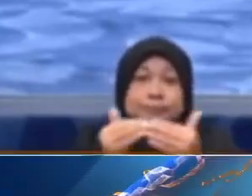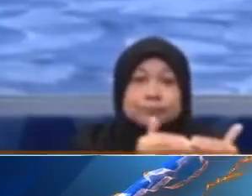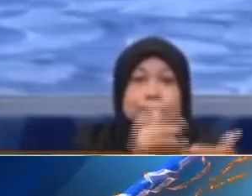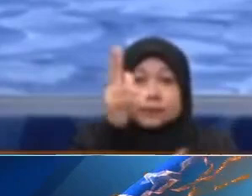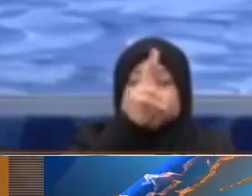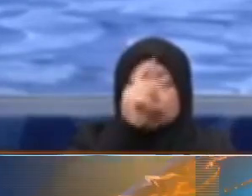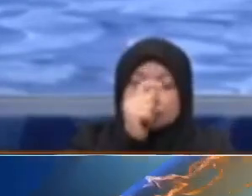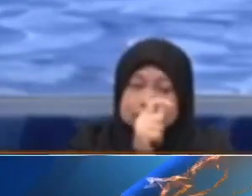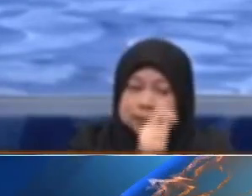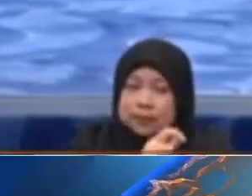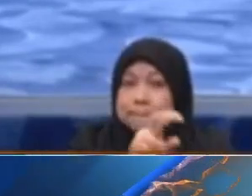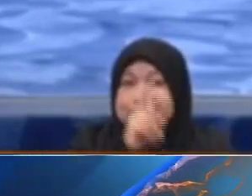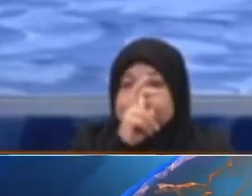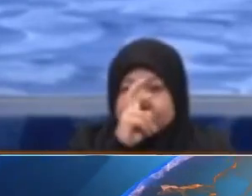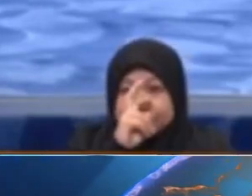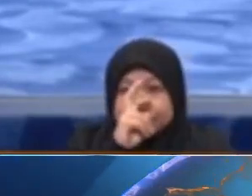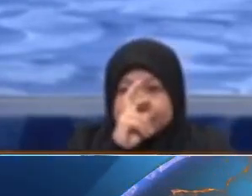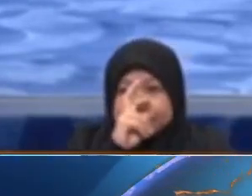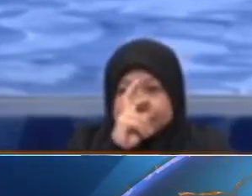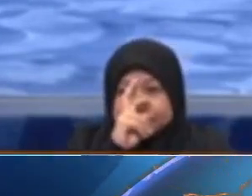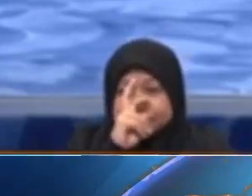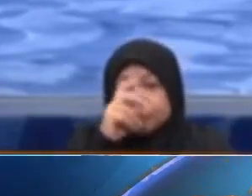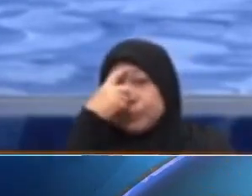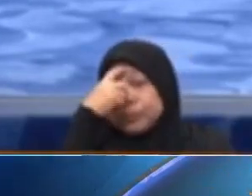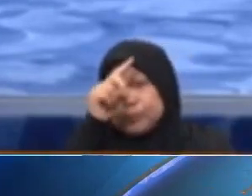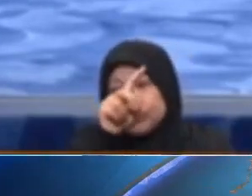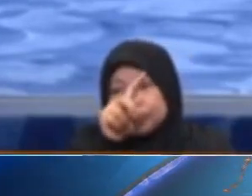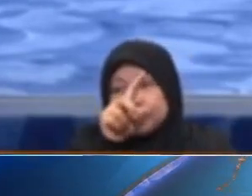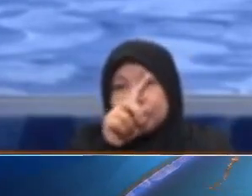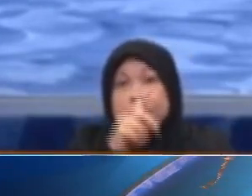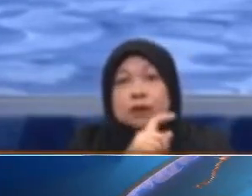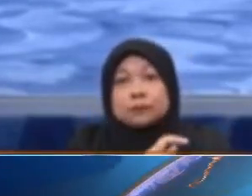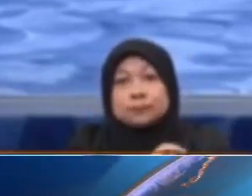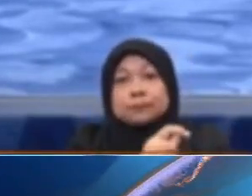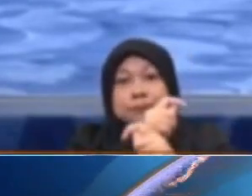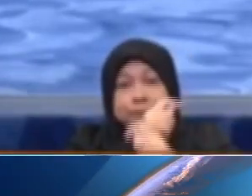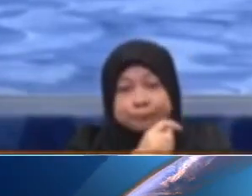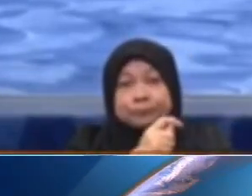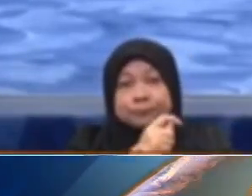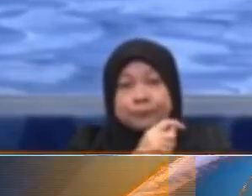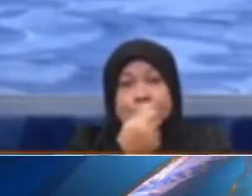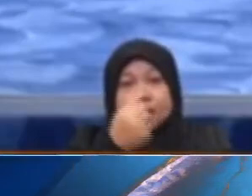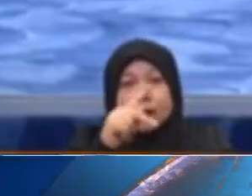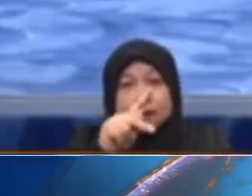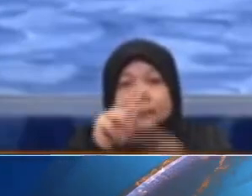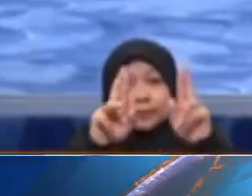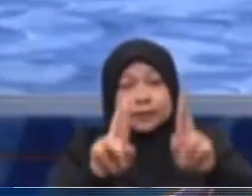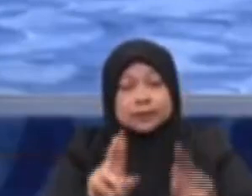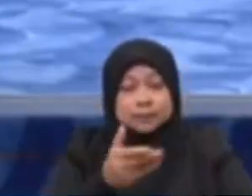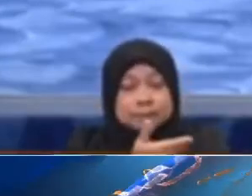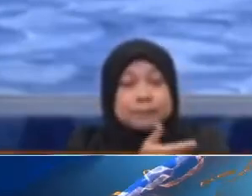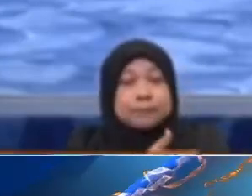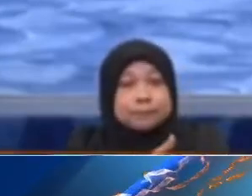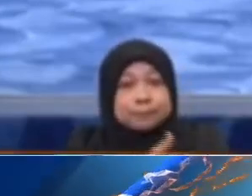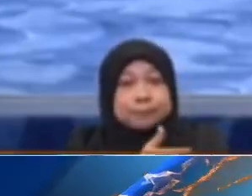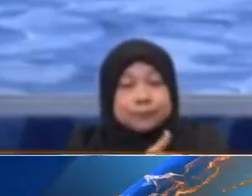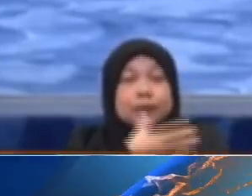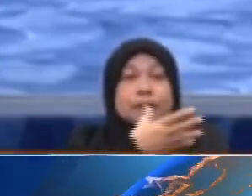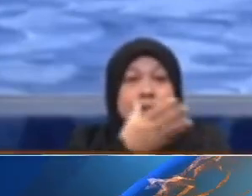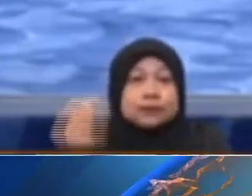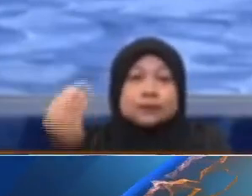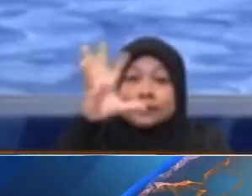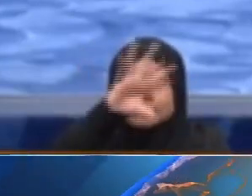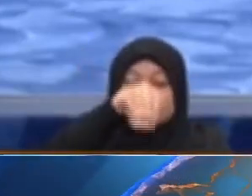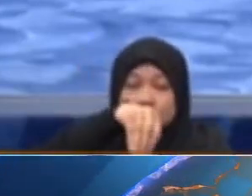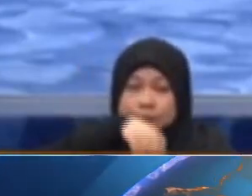Kerajaan tetap tegas dalam mempertahankan hak rakyat Gaza dan